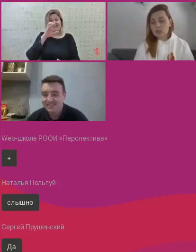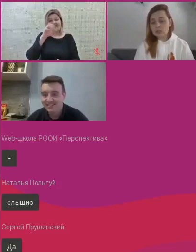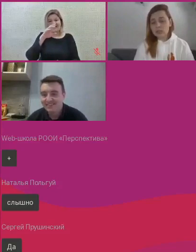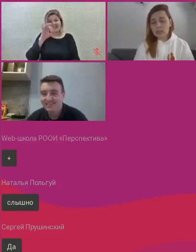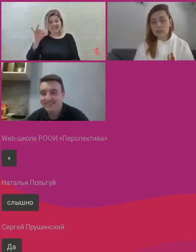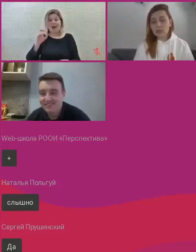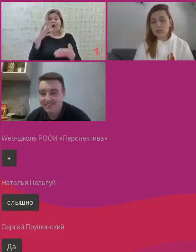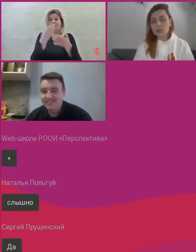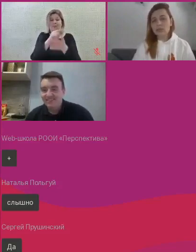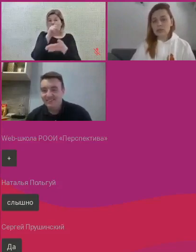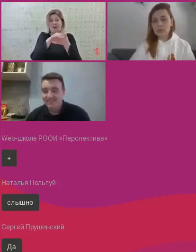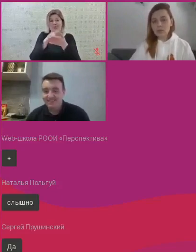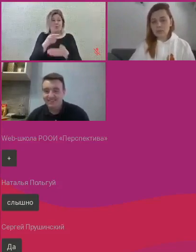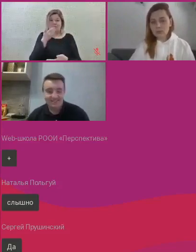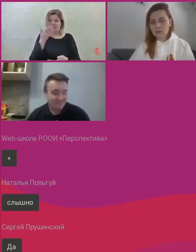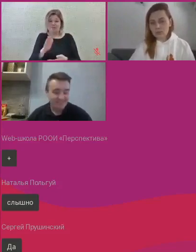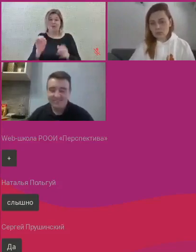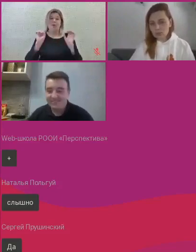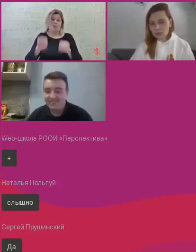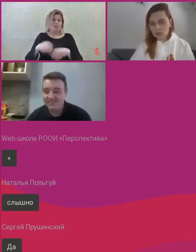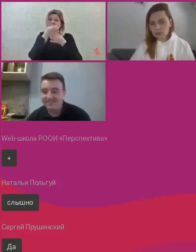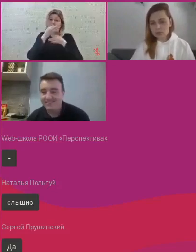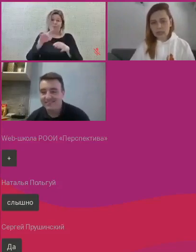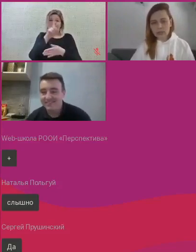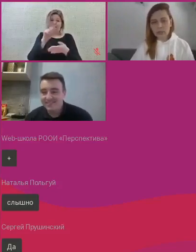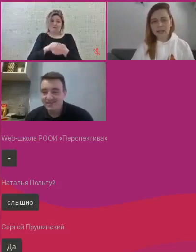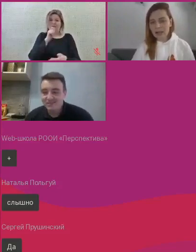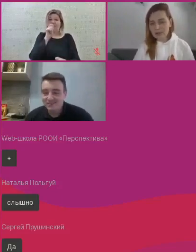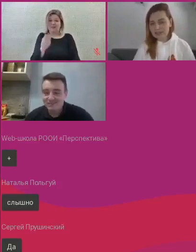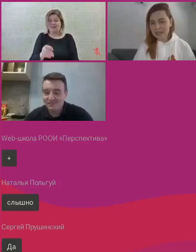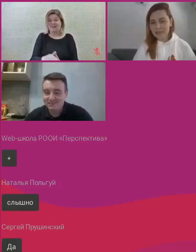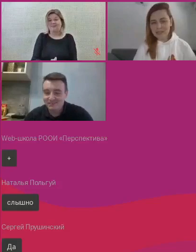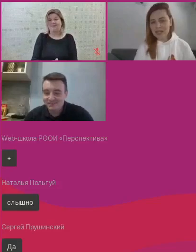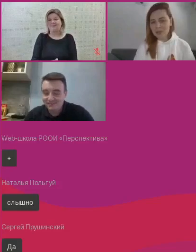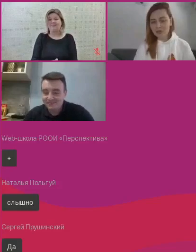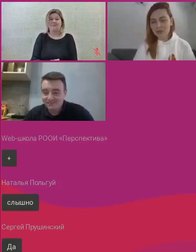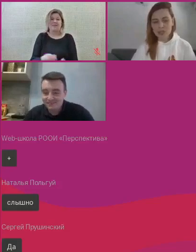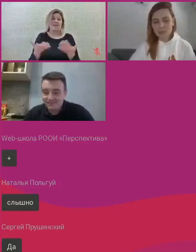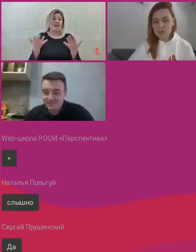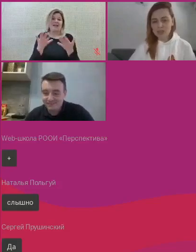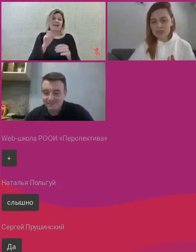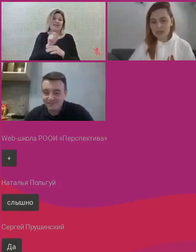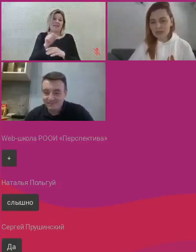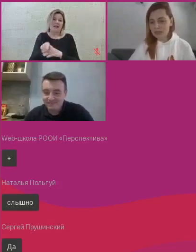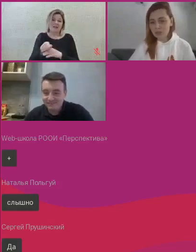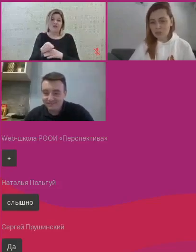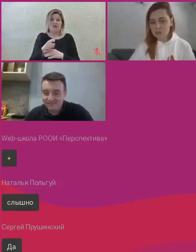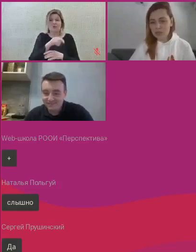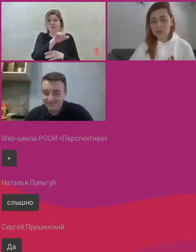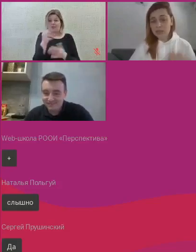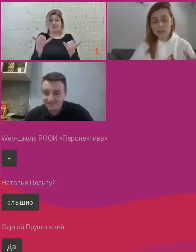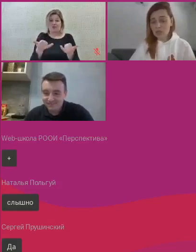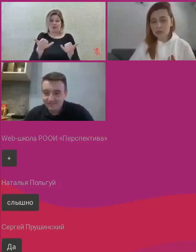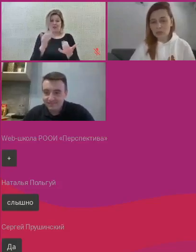Вы можете, да, любой вопрос, ну, то есть с какими болями, с какими задачами вы пришли, пожалуйста, вы